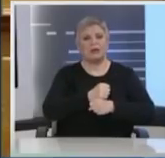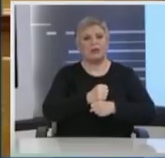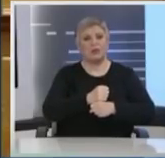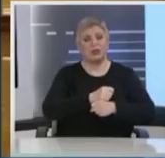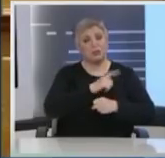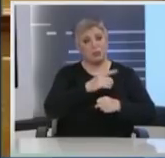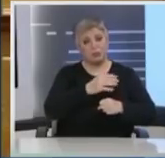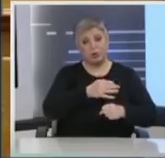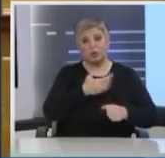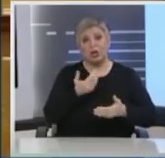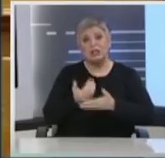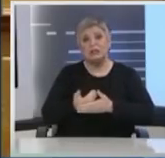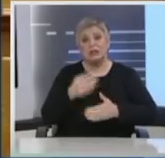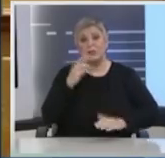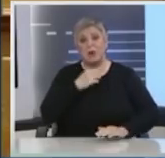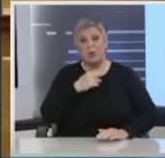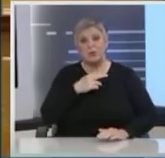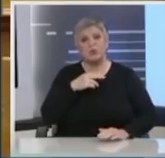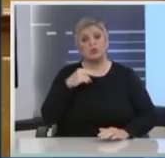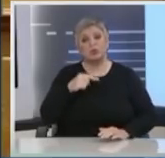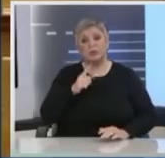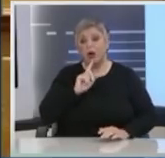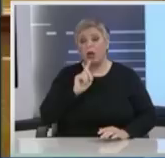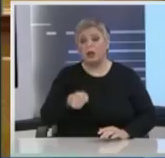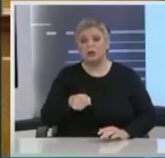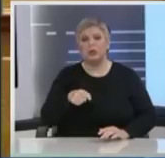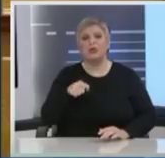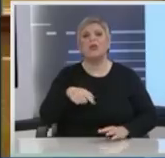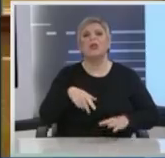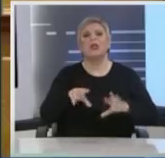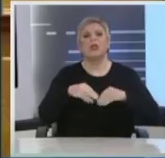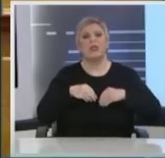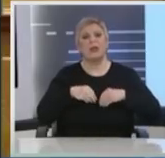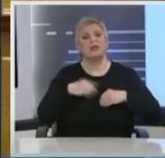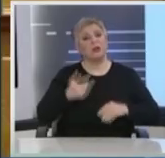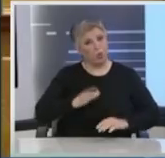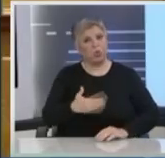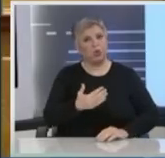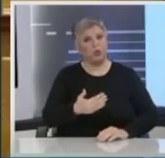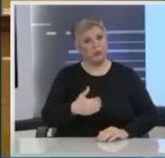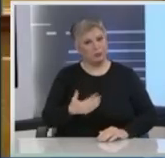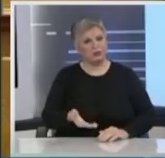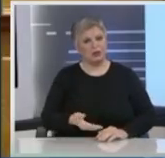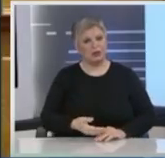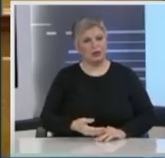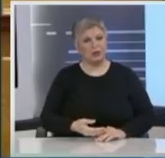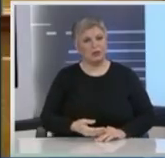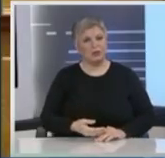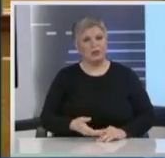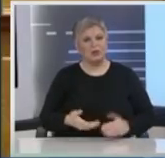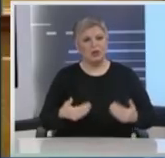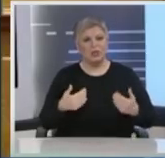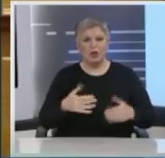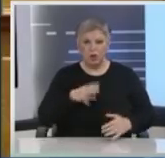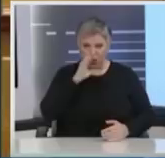μέσα στη δικογραφία υπάρχουν, αλλά και εδώ τα ακούσαμε. Εγώ συγκλονίστηκα σήμερα με την